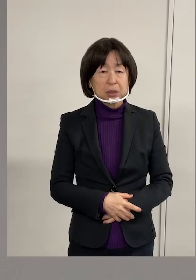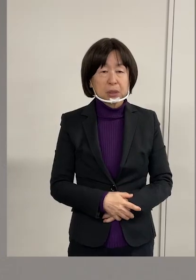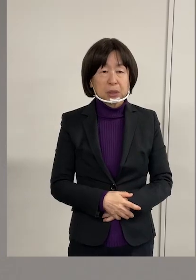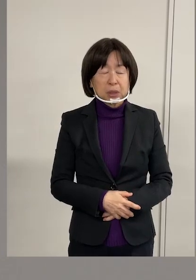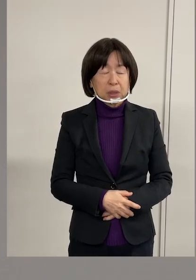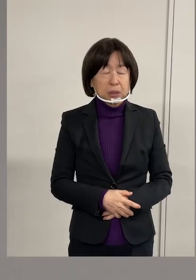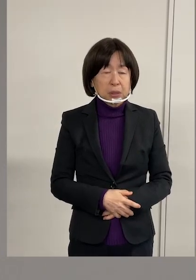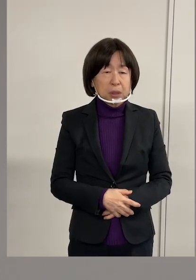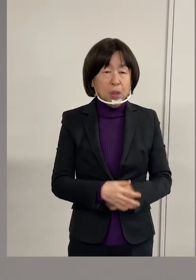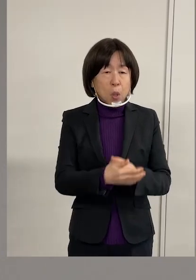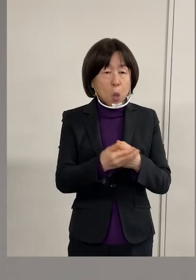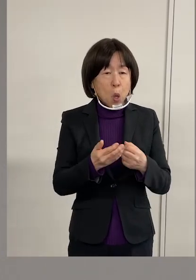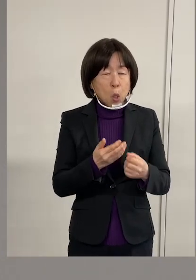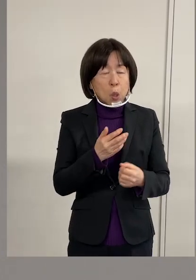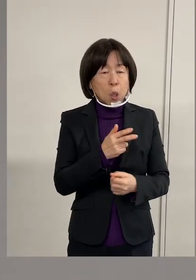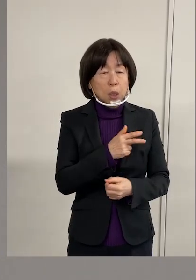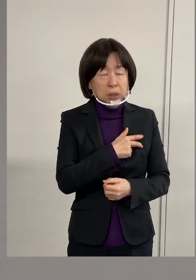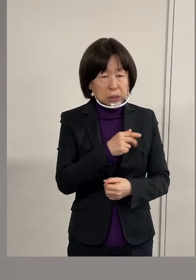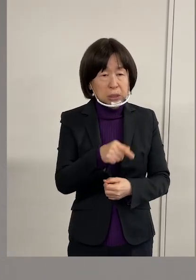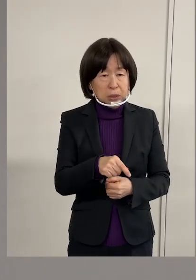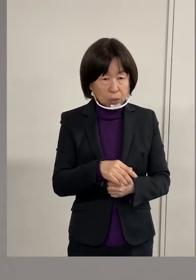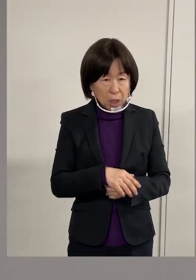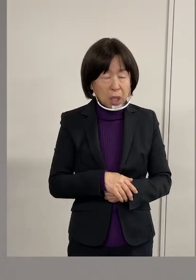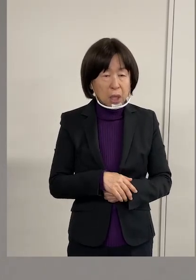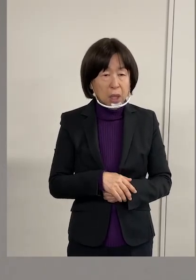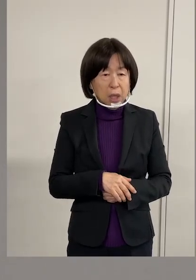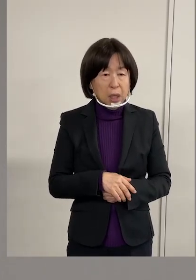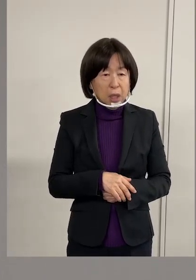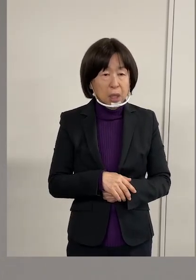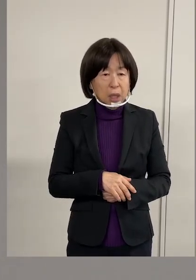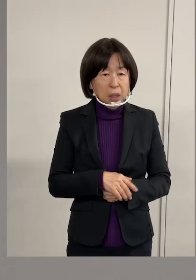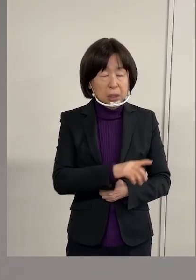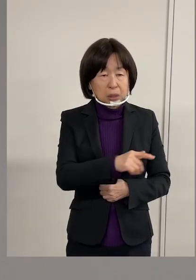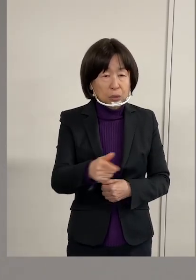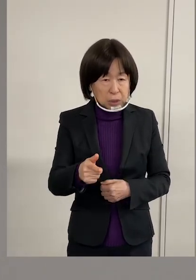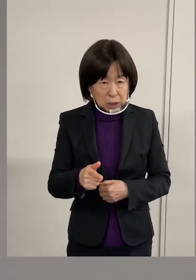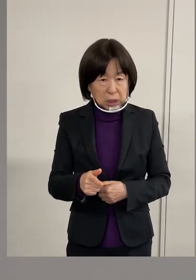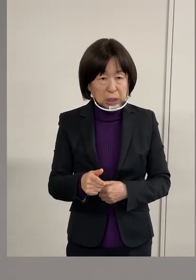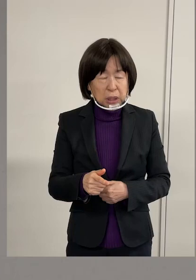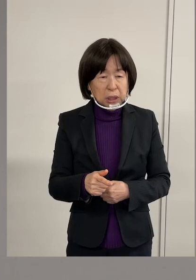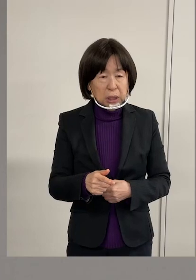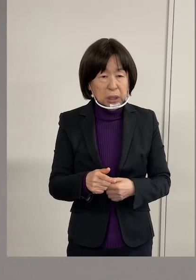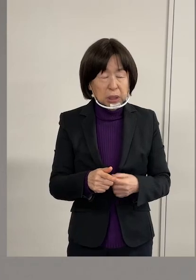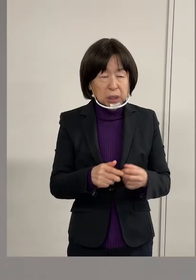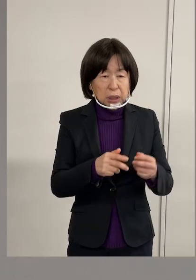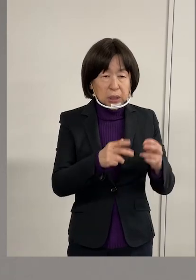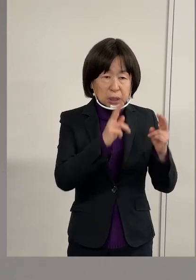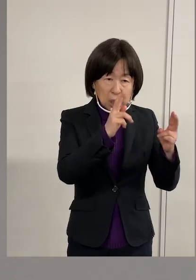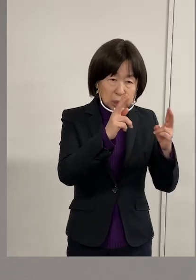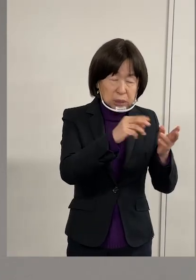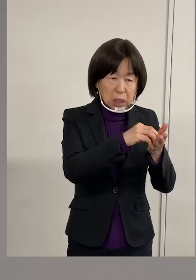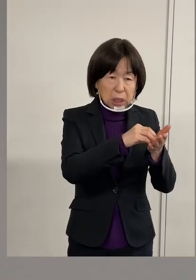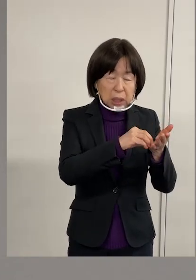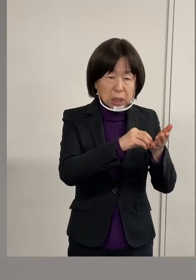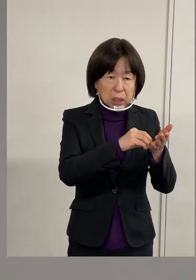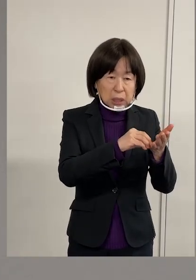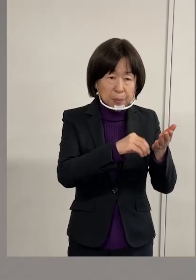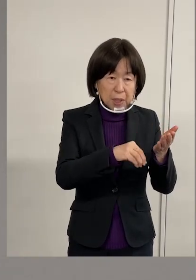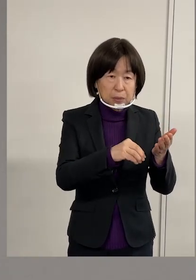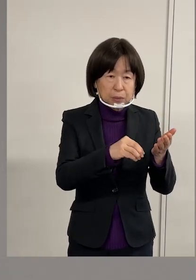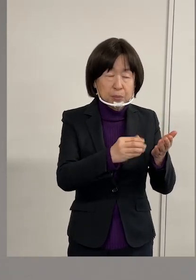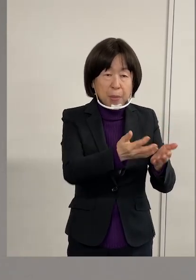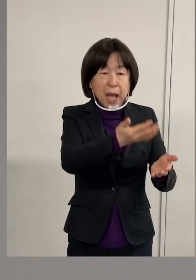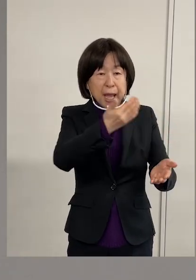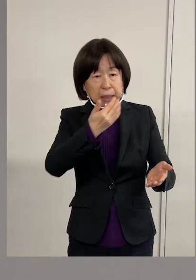ので、特に退職前の職員に関してはそういう説明会に、保護士会とかです